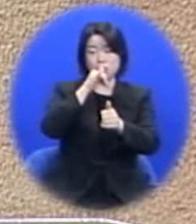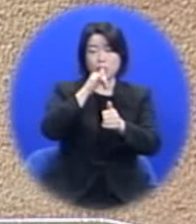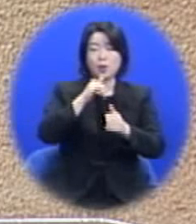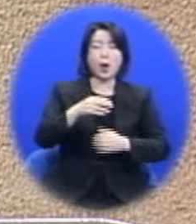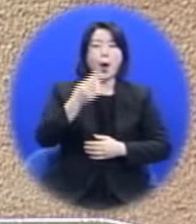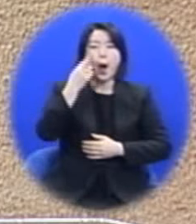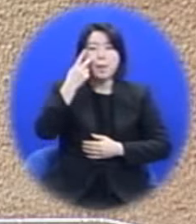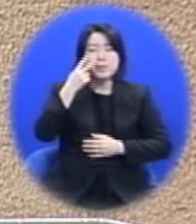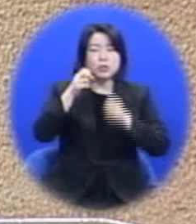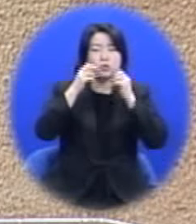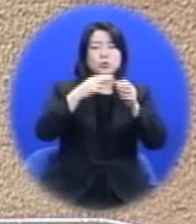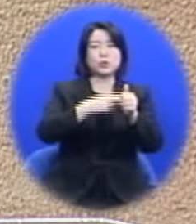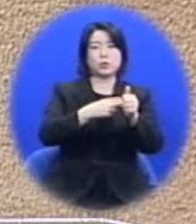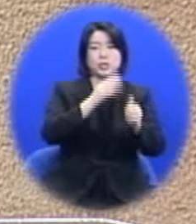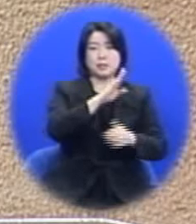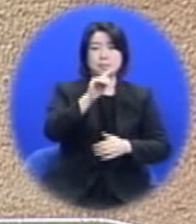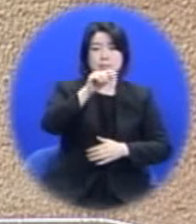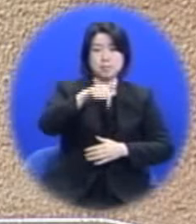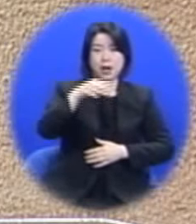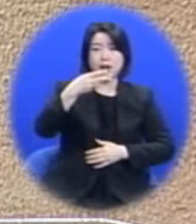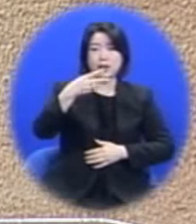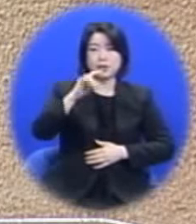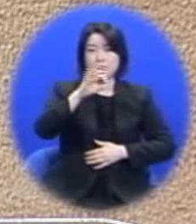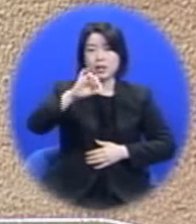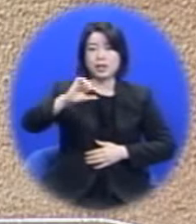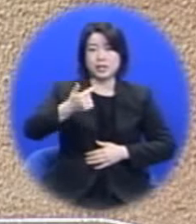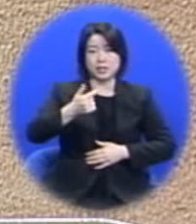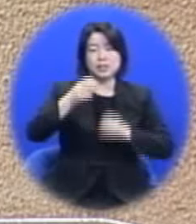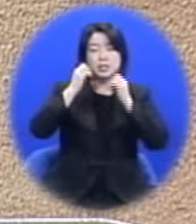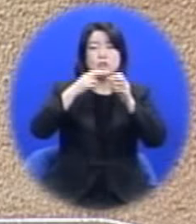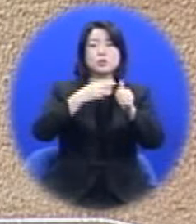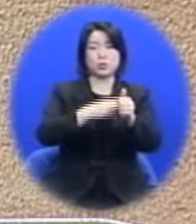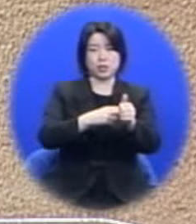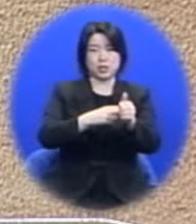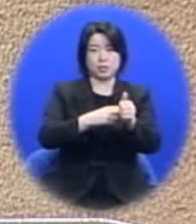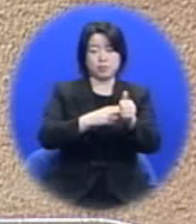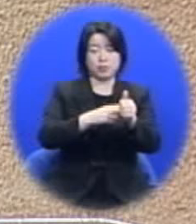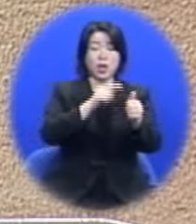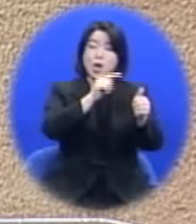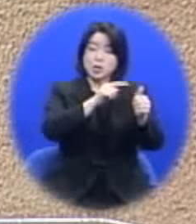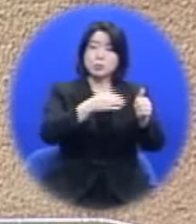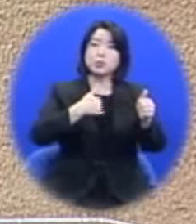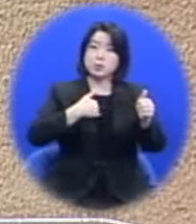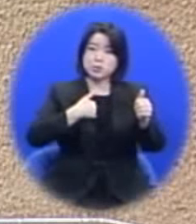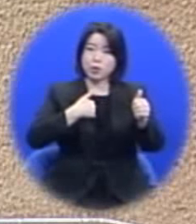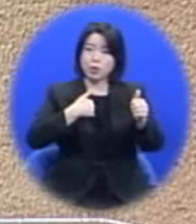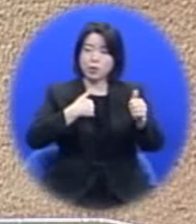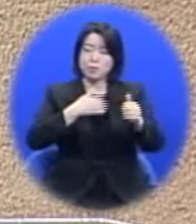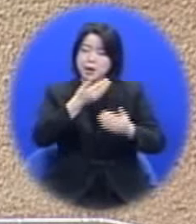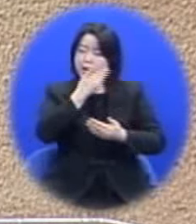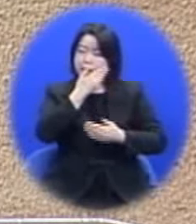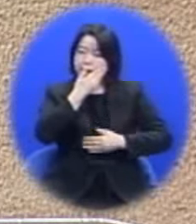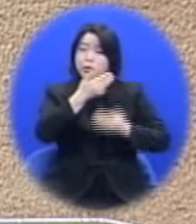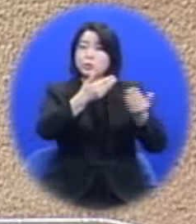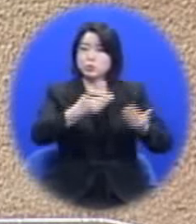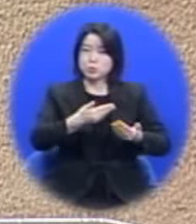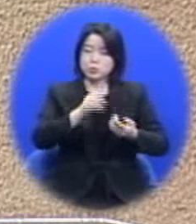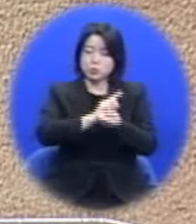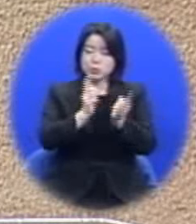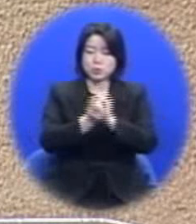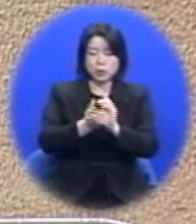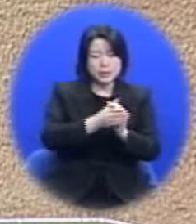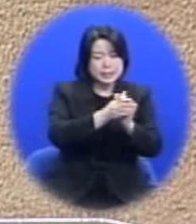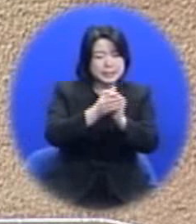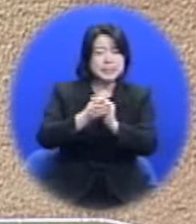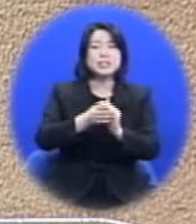박대인 선교사님이라고. 그 선교사님들 저를 굉장히 아껴 주시고 그렇게 아주 친하게 지냈어요.